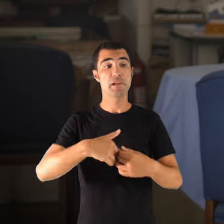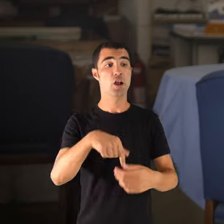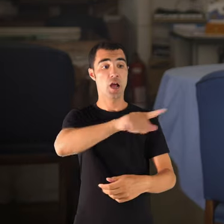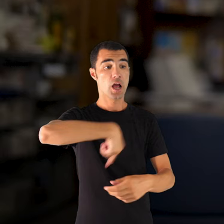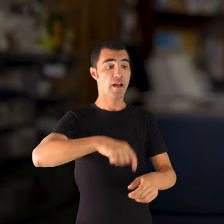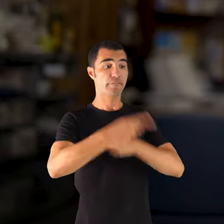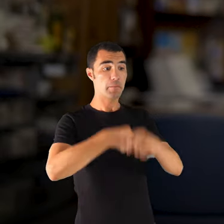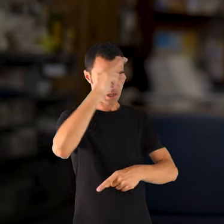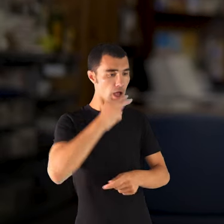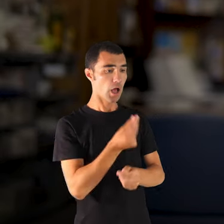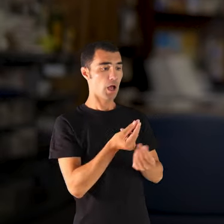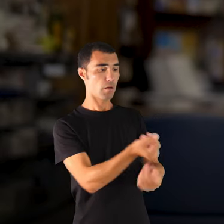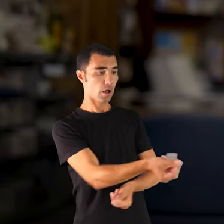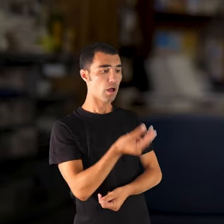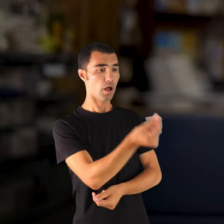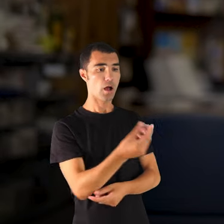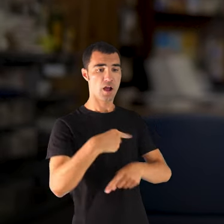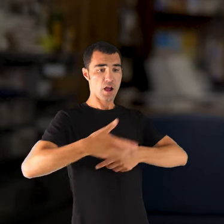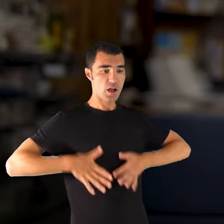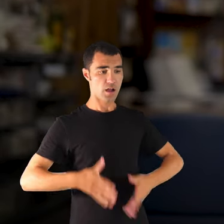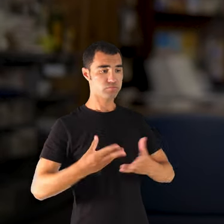a mantenir. Golondrina de amor,